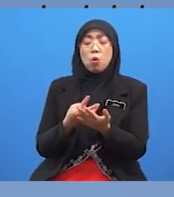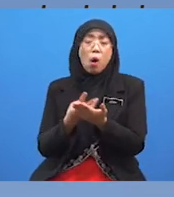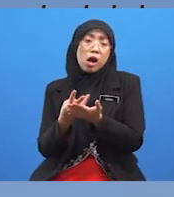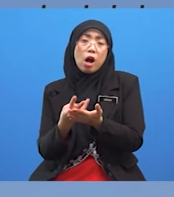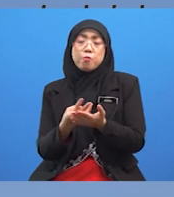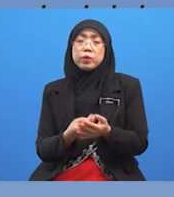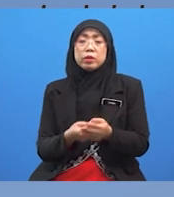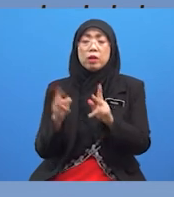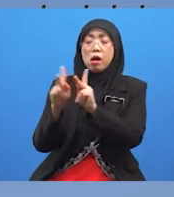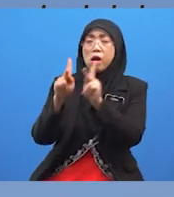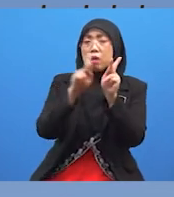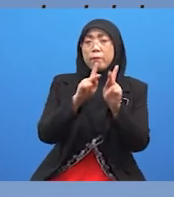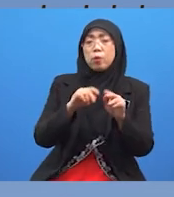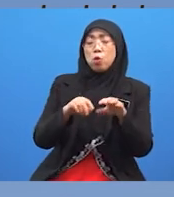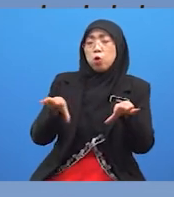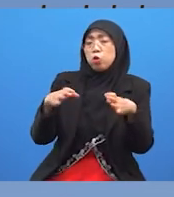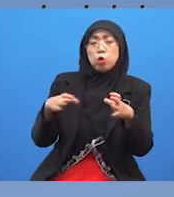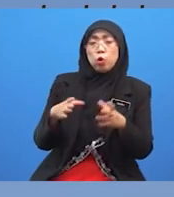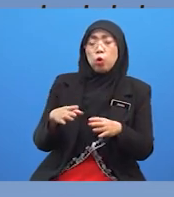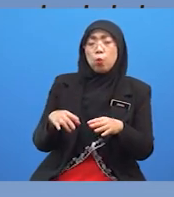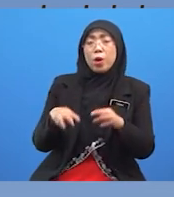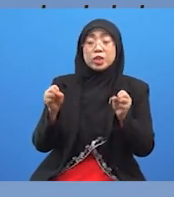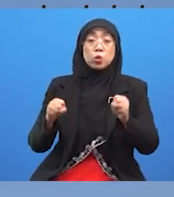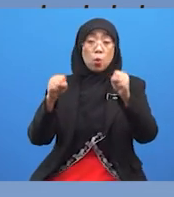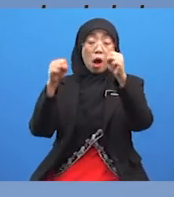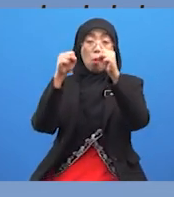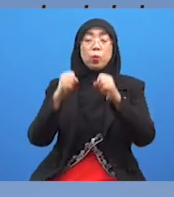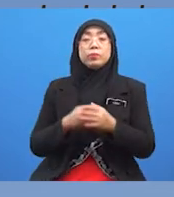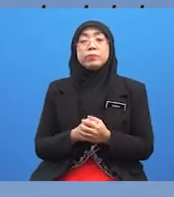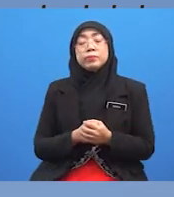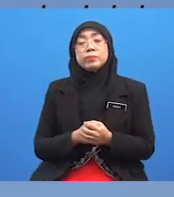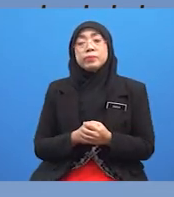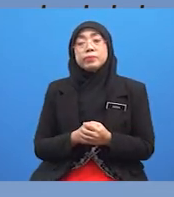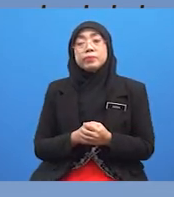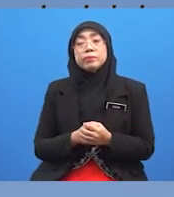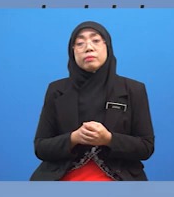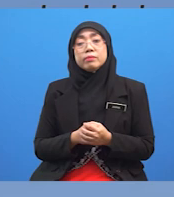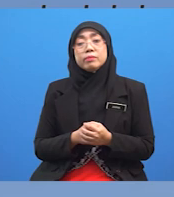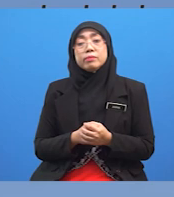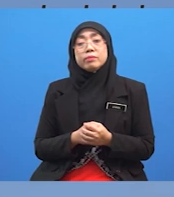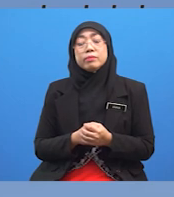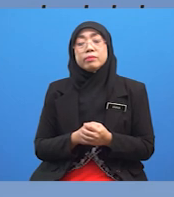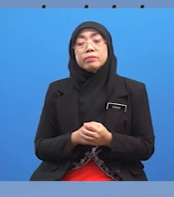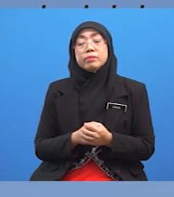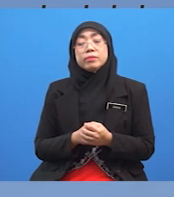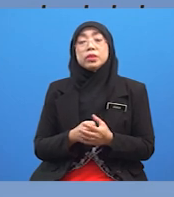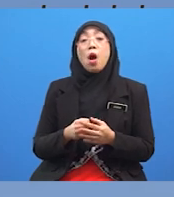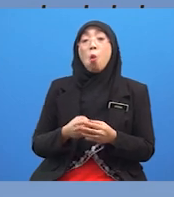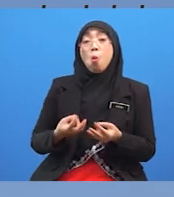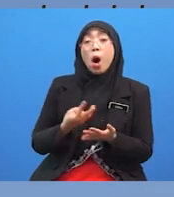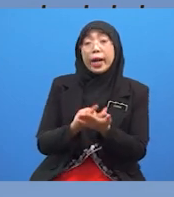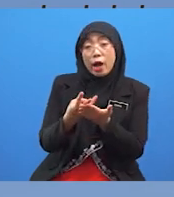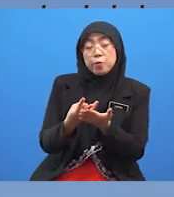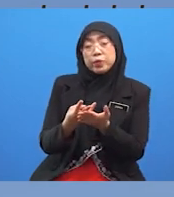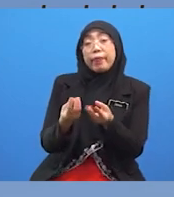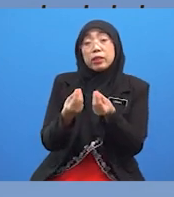untuk dibina sebuah surau. Lebih makruf pula, turut ingin mewakafkan tanahnya